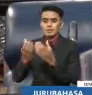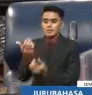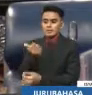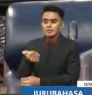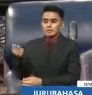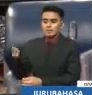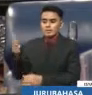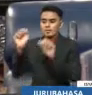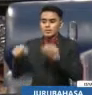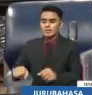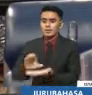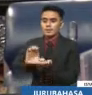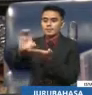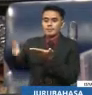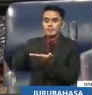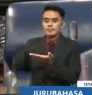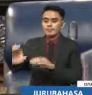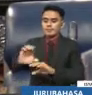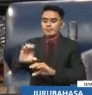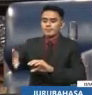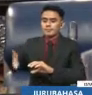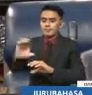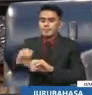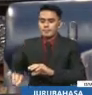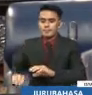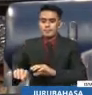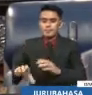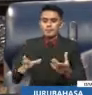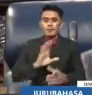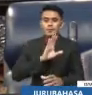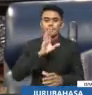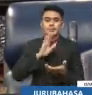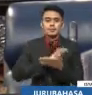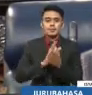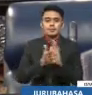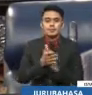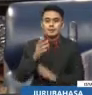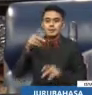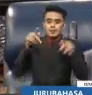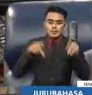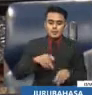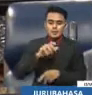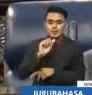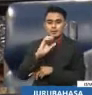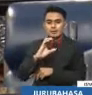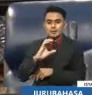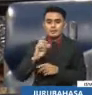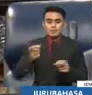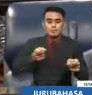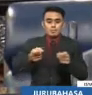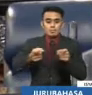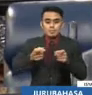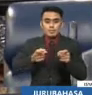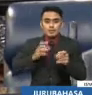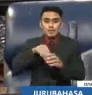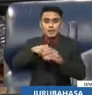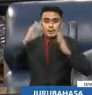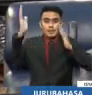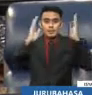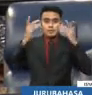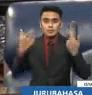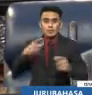classes at yang boleh dilaporkan dalam hal ini pihak si sebagai penghasil ya pasar modal di Indonesia